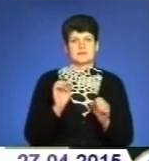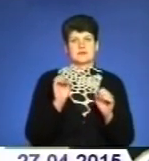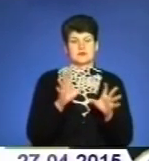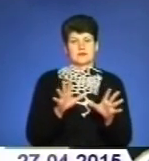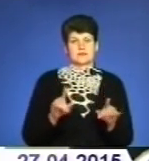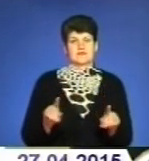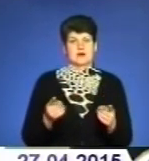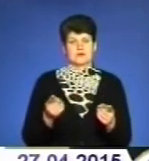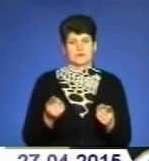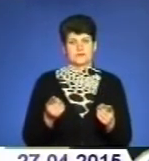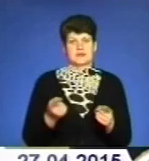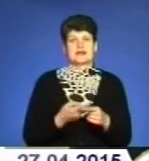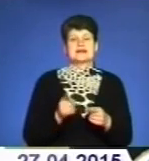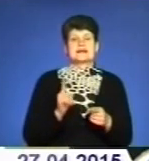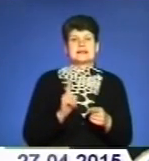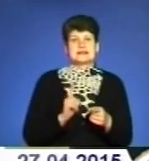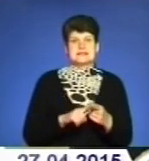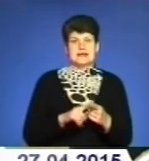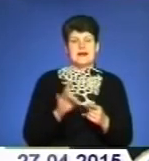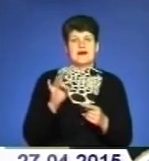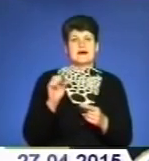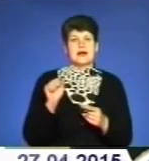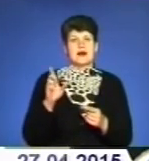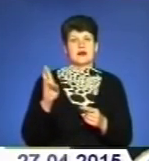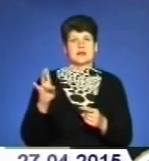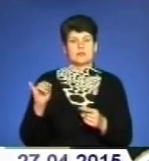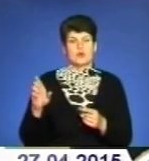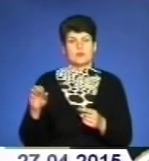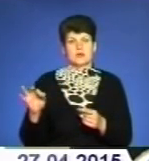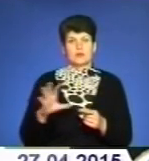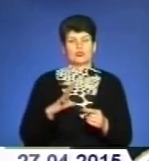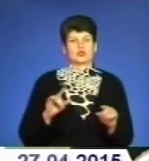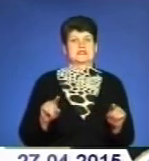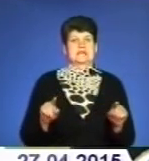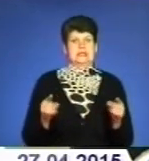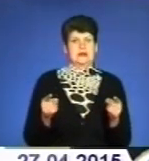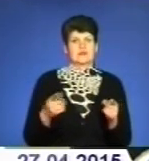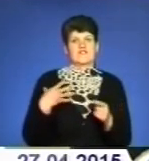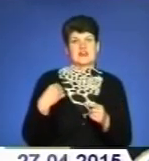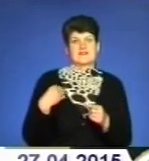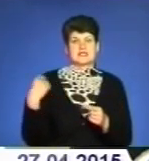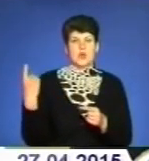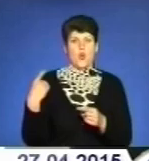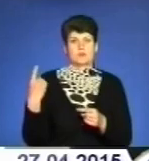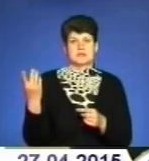під вартою. Значить, цей вказаний реанімобіль було затримано в Львівській